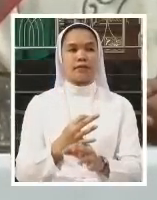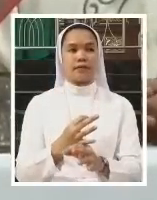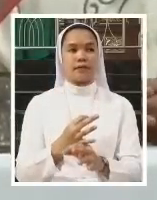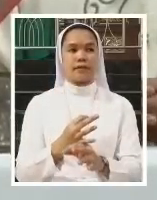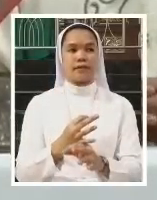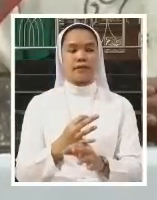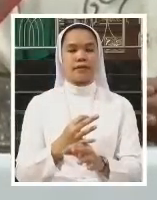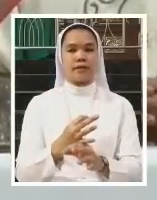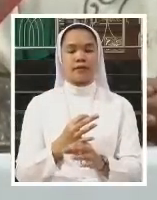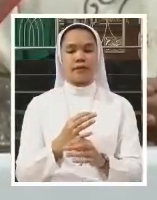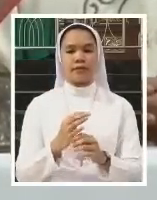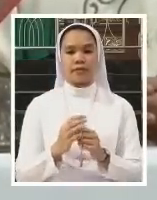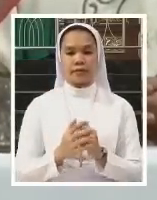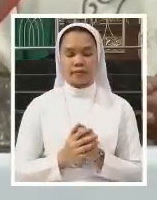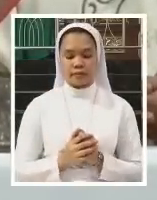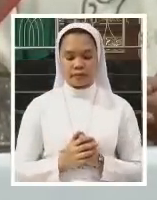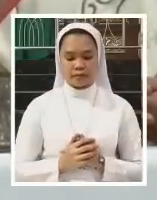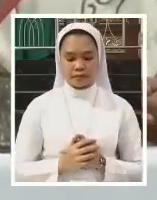pagtubod.